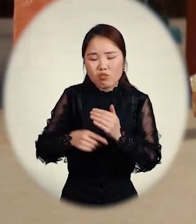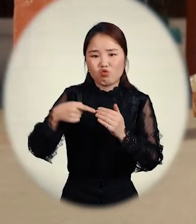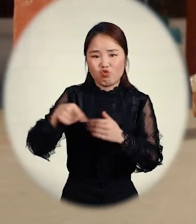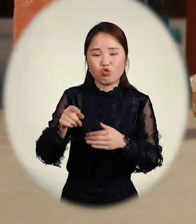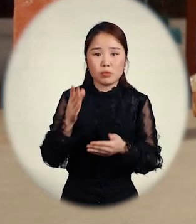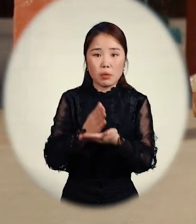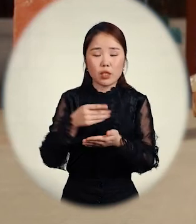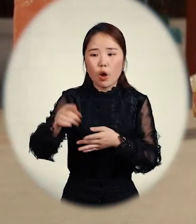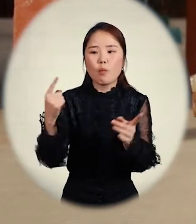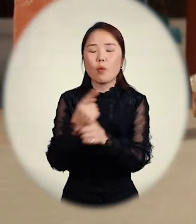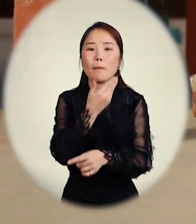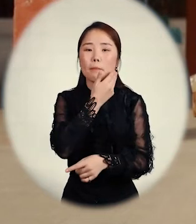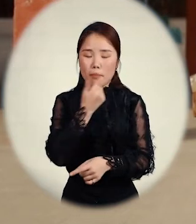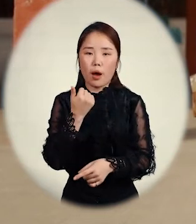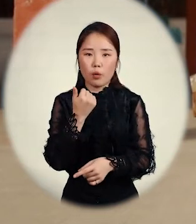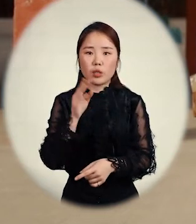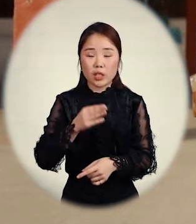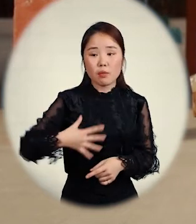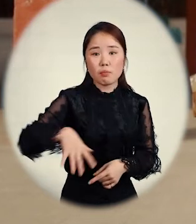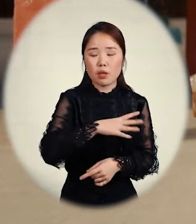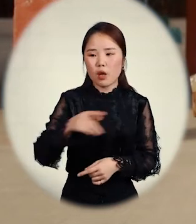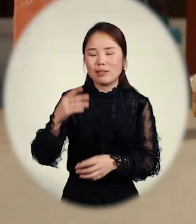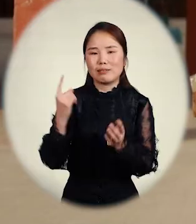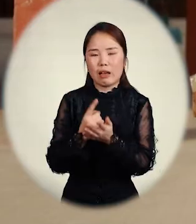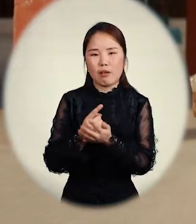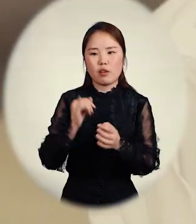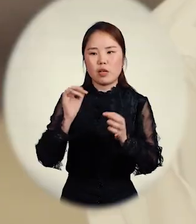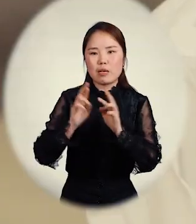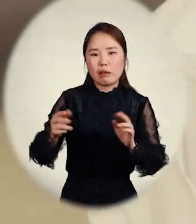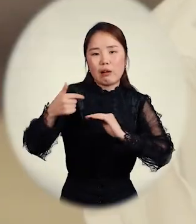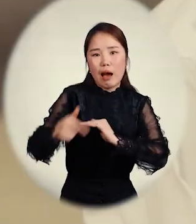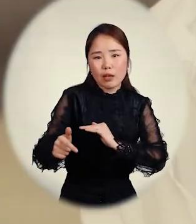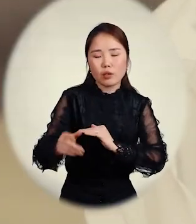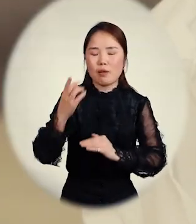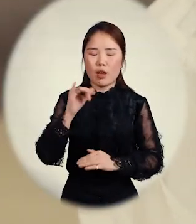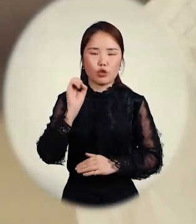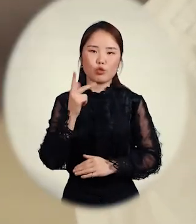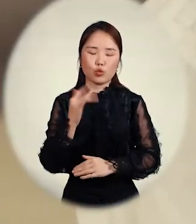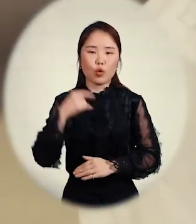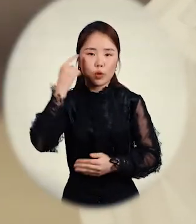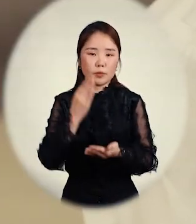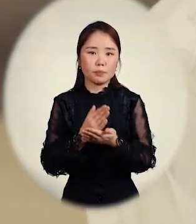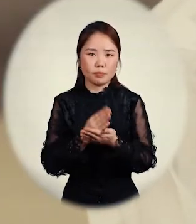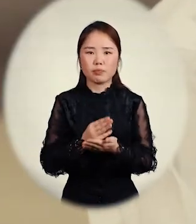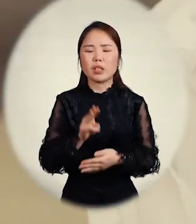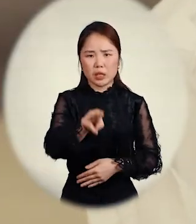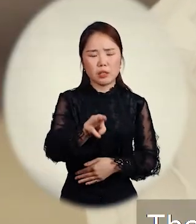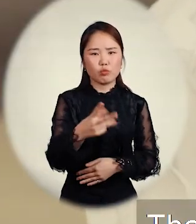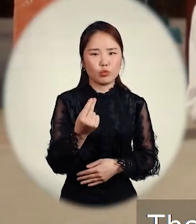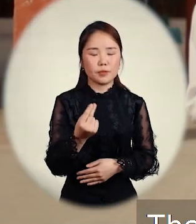болохоор тэдний буруу гэж авах болохоор бид нар тэгэж нэгнийга тэгэж гадуурхах тийм зүйл байх ёсгүй болж байна. Тийм шүү